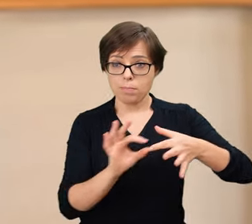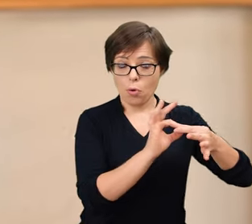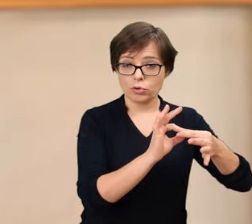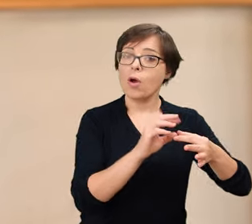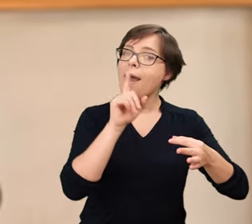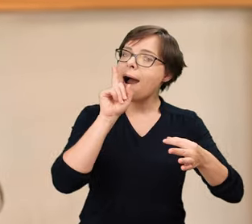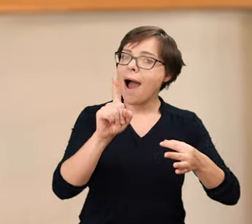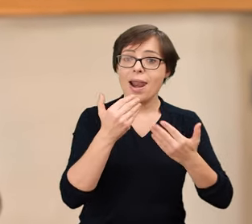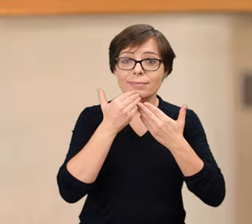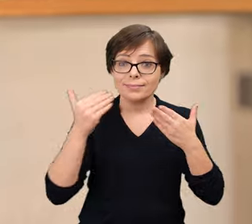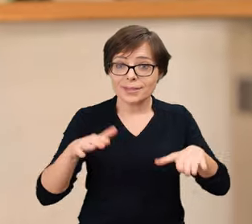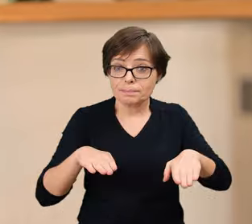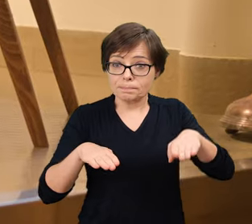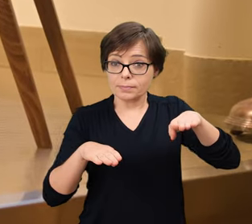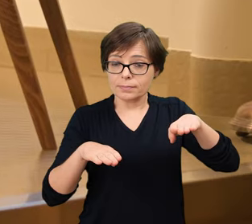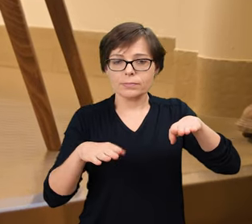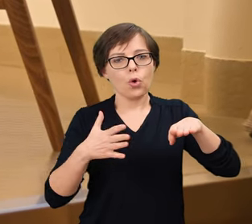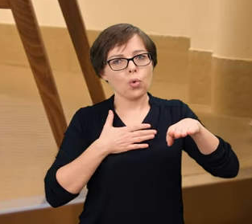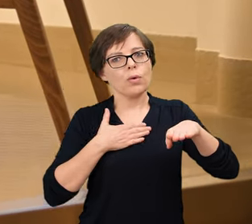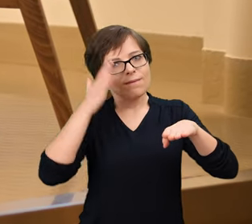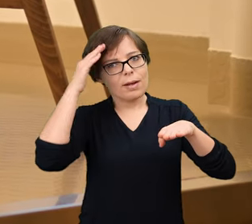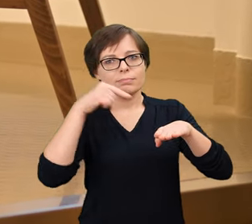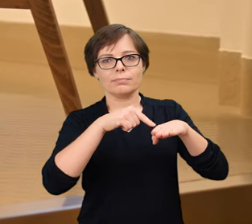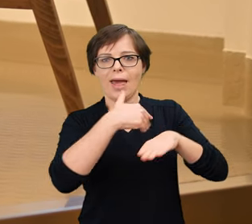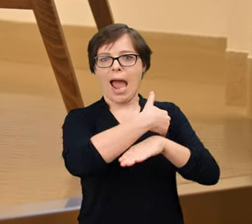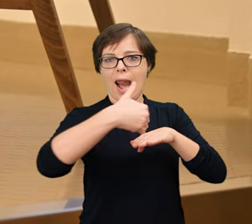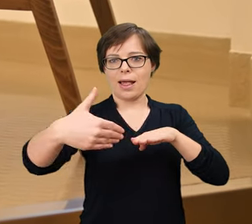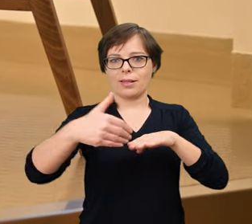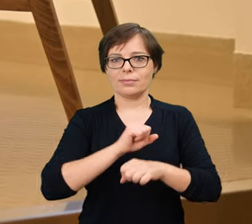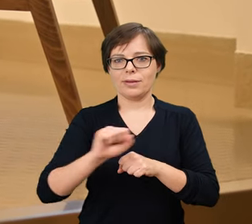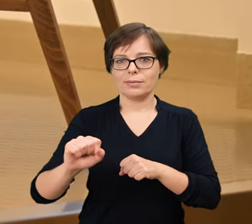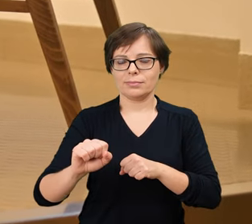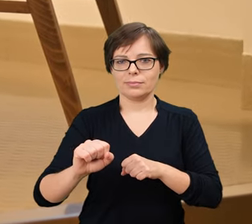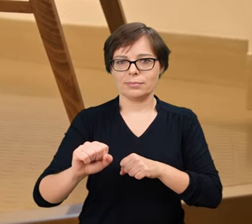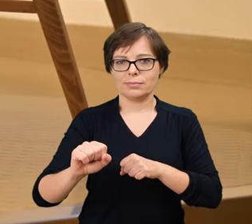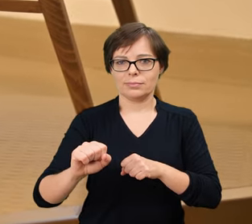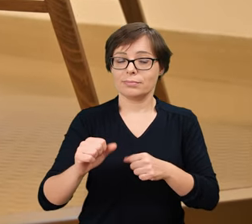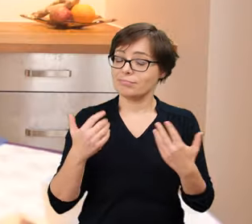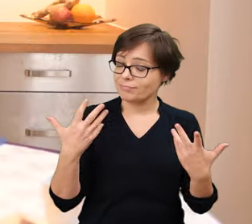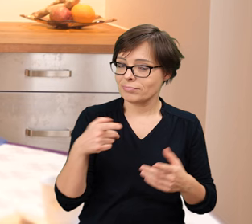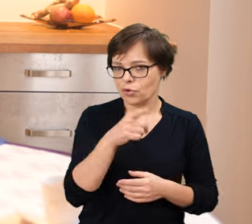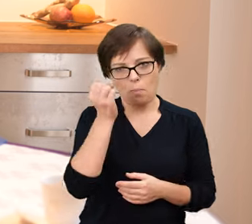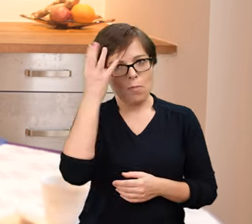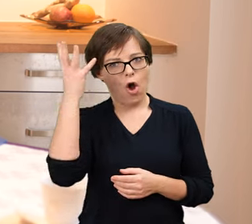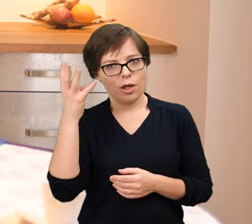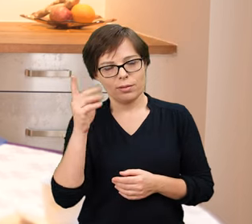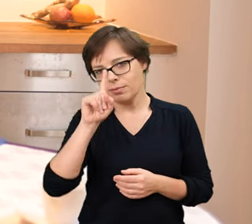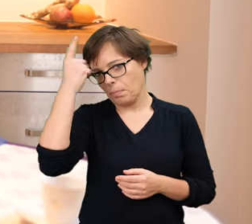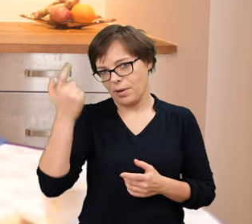przez lekko podniesioną podłogę o jeden stopień. Bardzo, bardzo mądry i sprawdzający